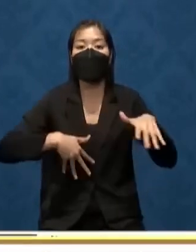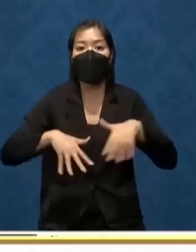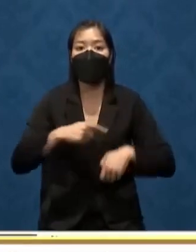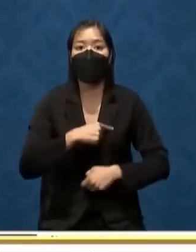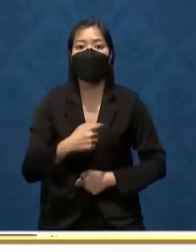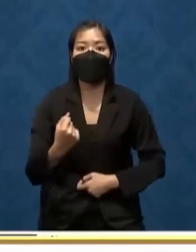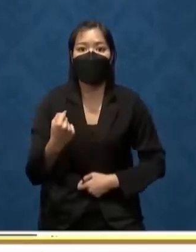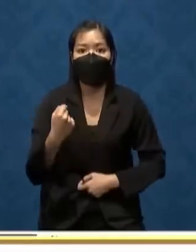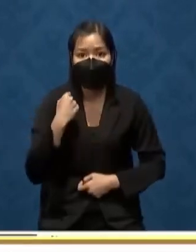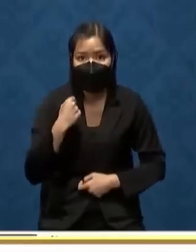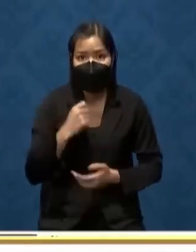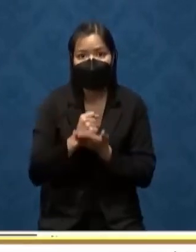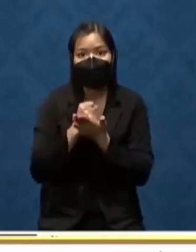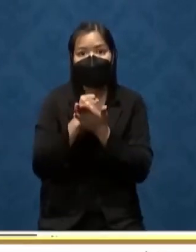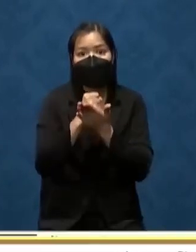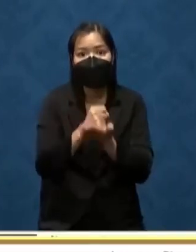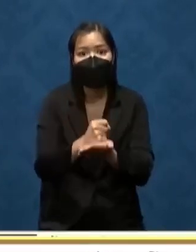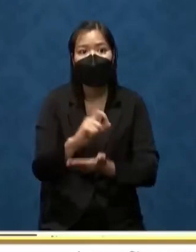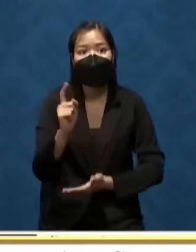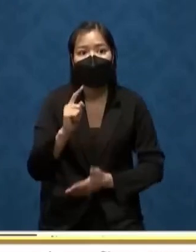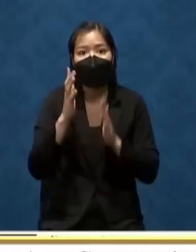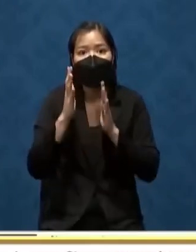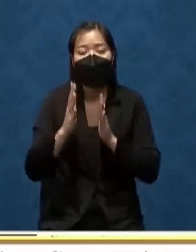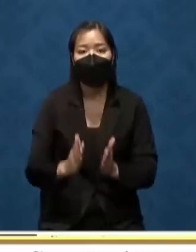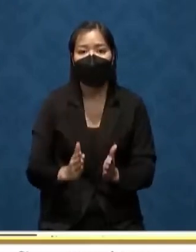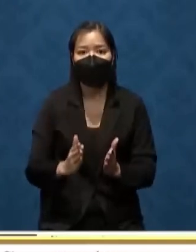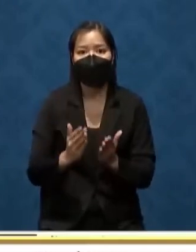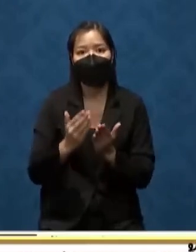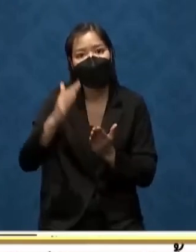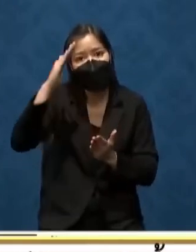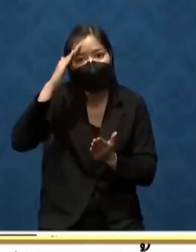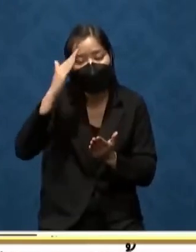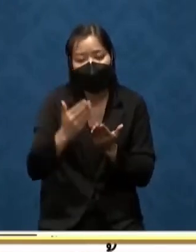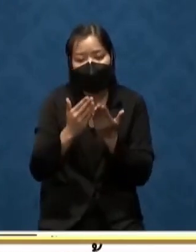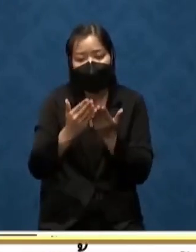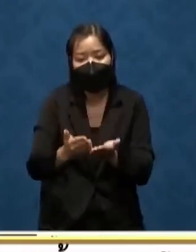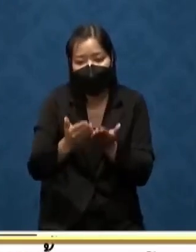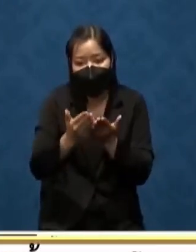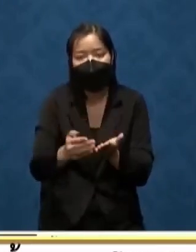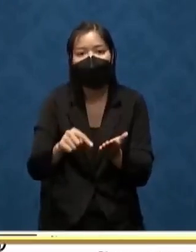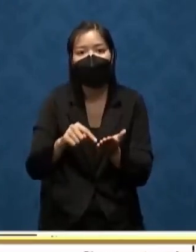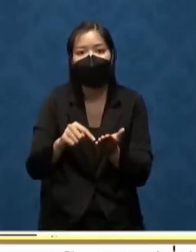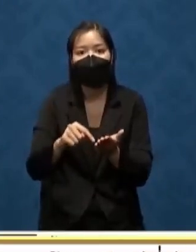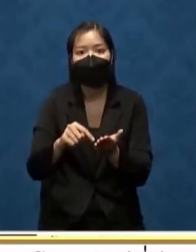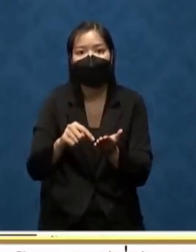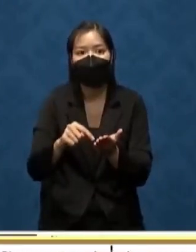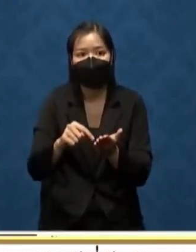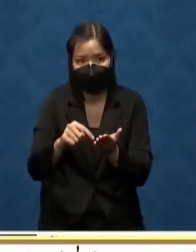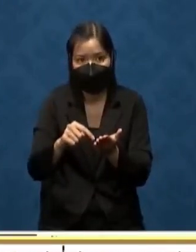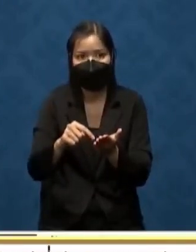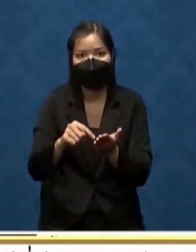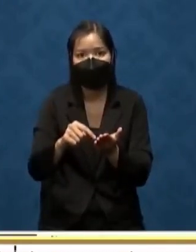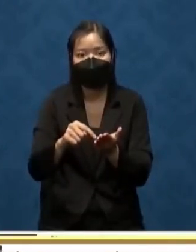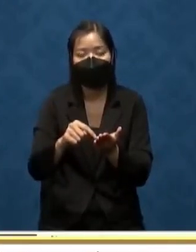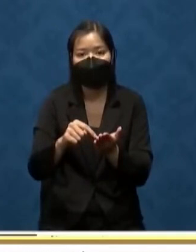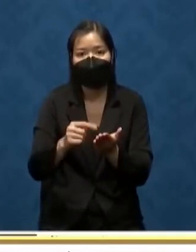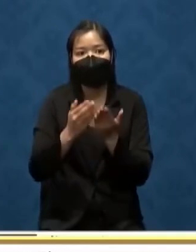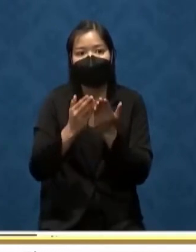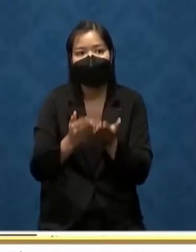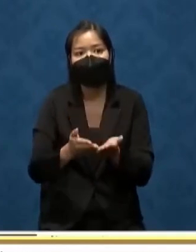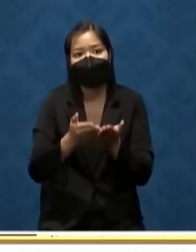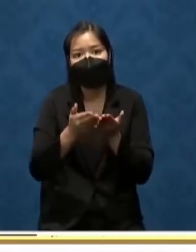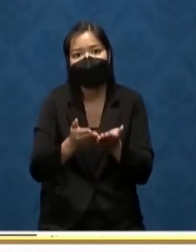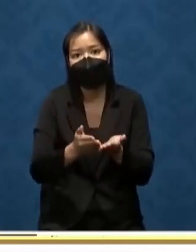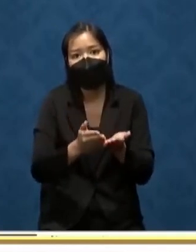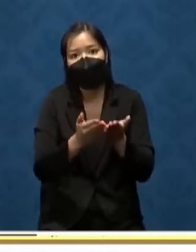ารช่วยเหลือ ผู้สพภัยของมรือหลวงหลือถงกองทับเรือที่มกรณีที่มี